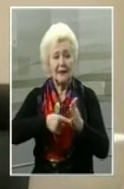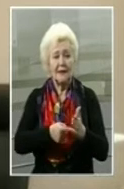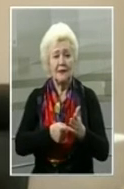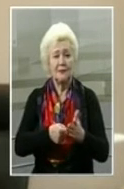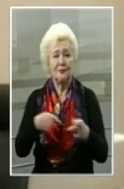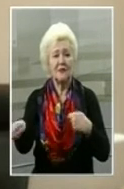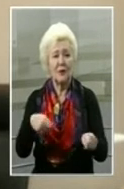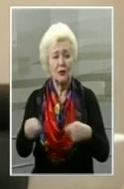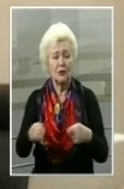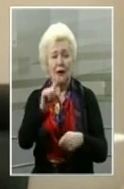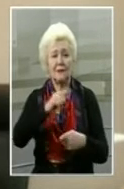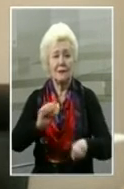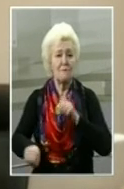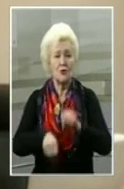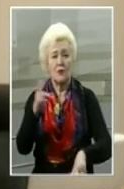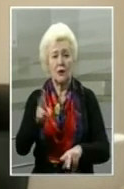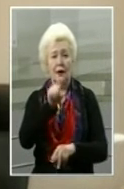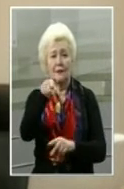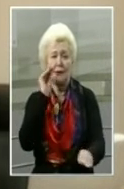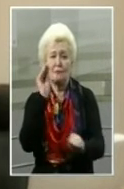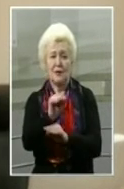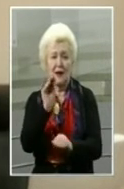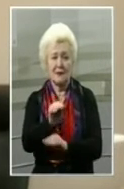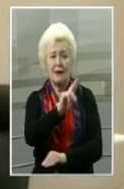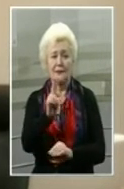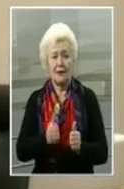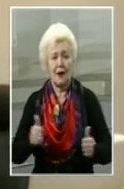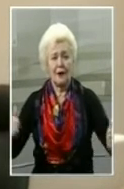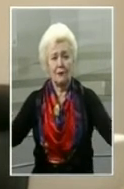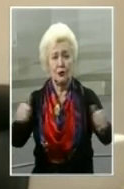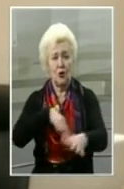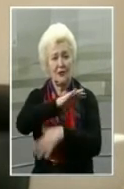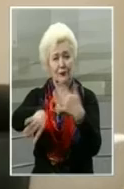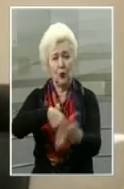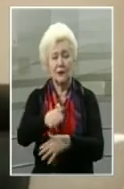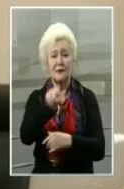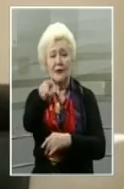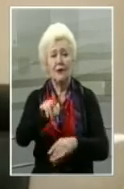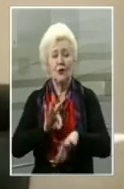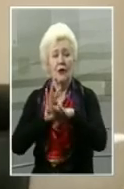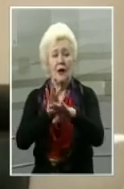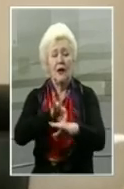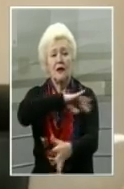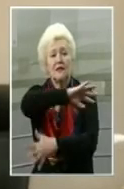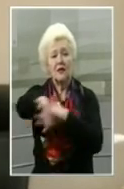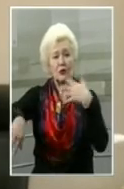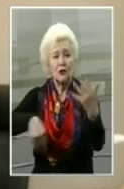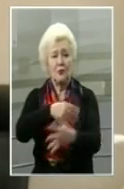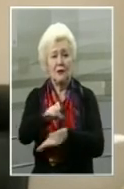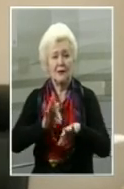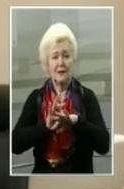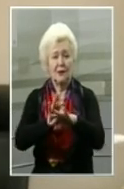спекуляції, ті провокації і та брехня, яка навколо твориться, вона веде